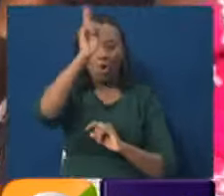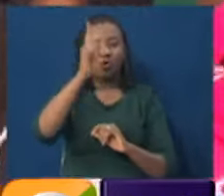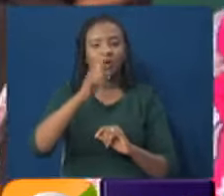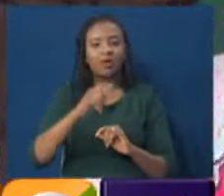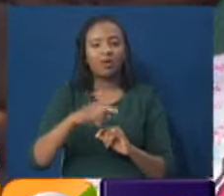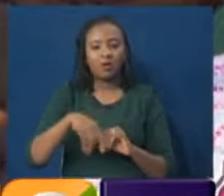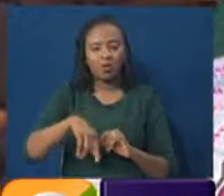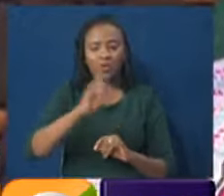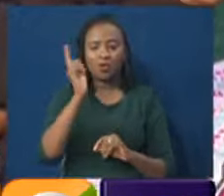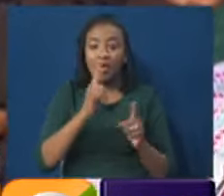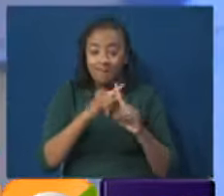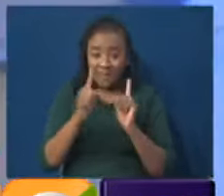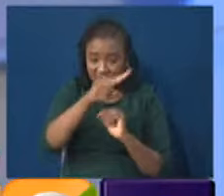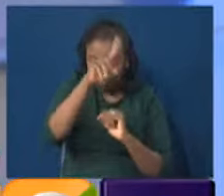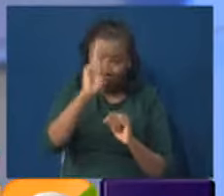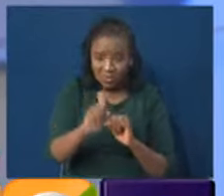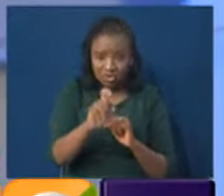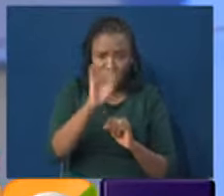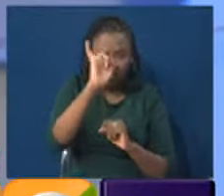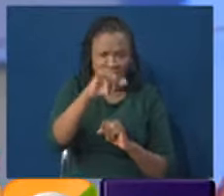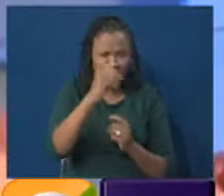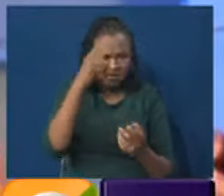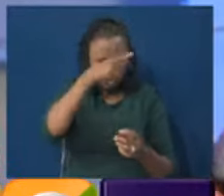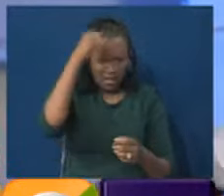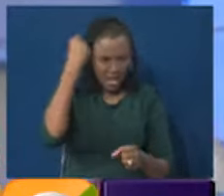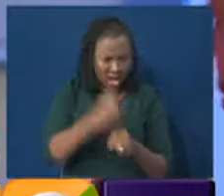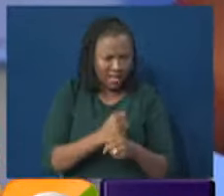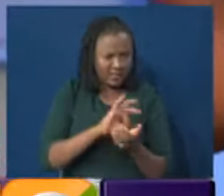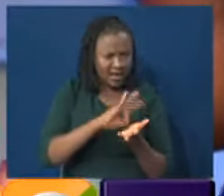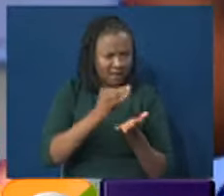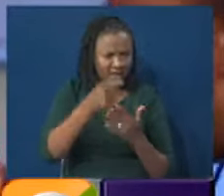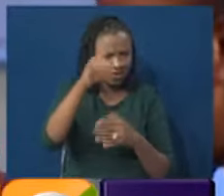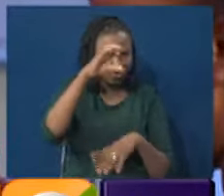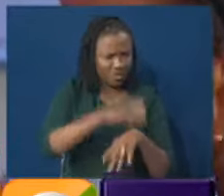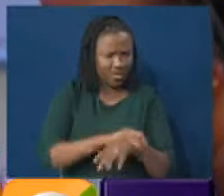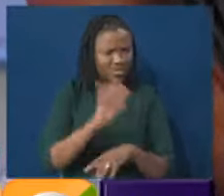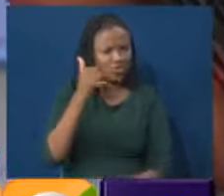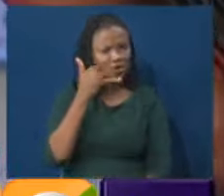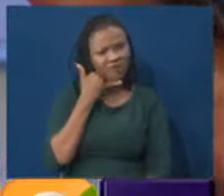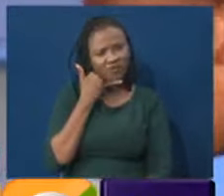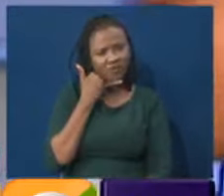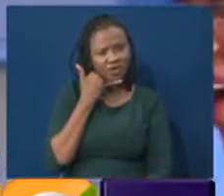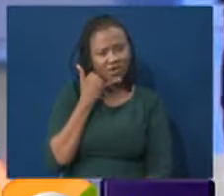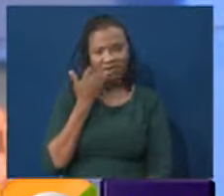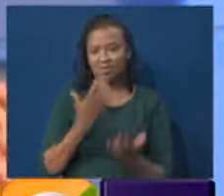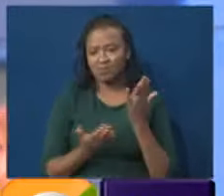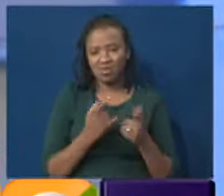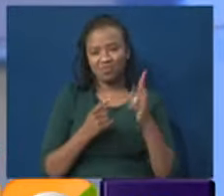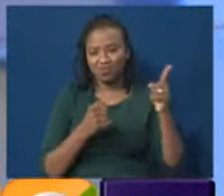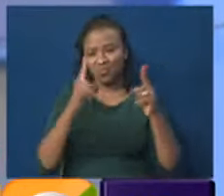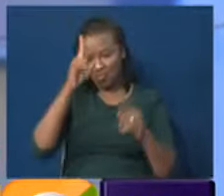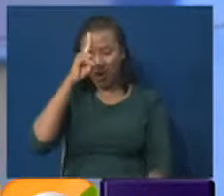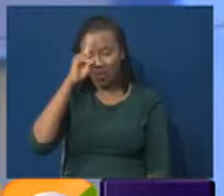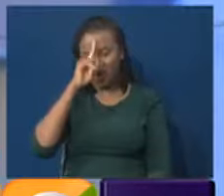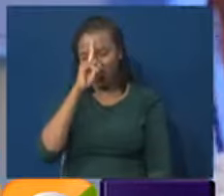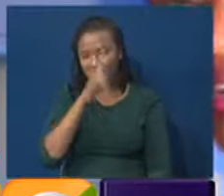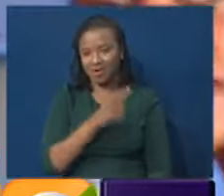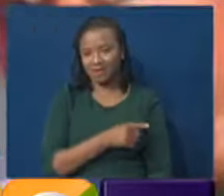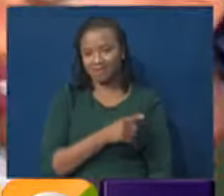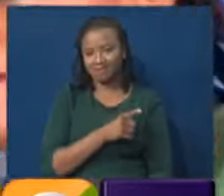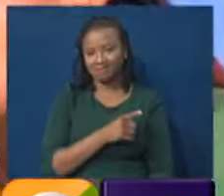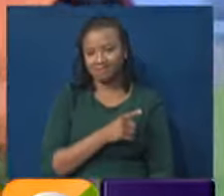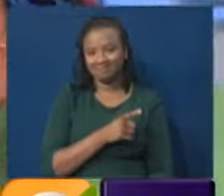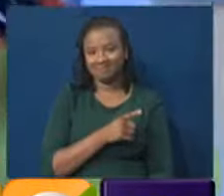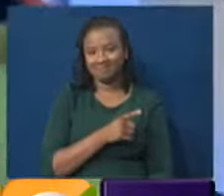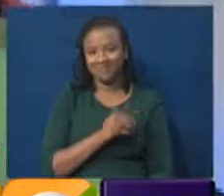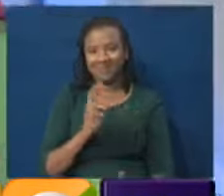Ukiru... Lakini mkopo huo si kwenda kwa ofisi, sababu unaipokea kwa simu. Kwa hivyo labda kidogo hiyo pia ni changamoto kwa